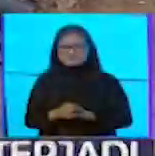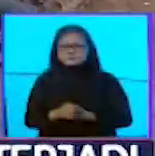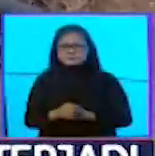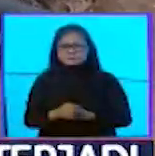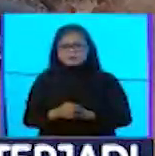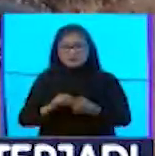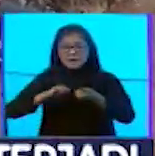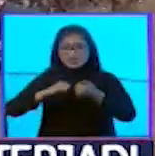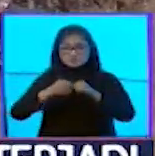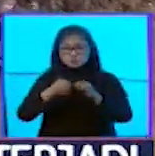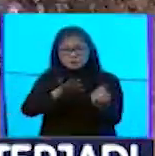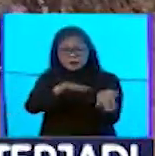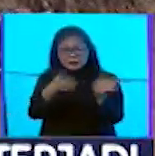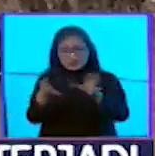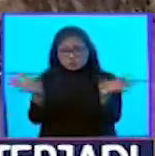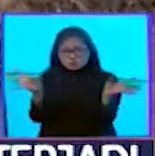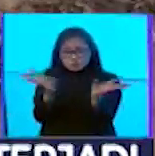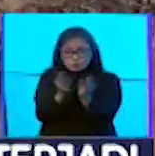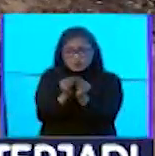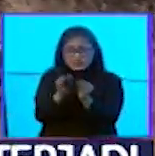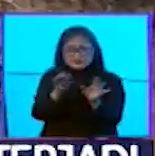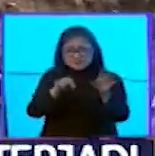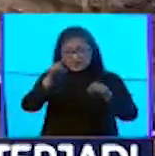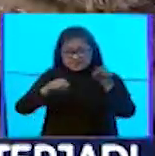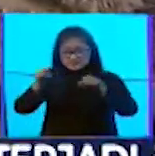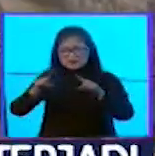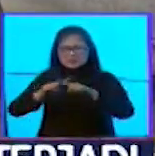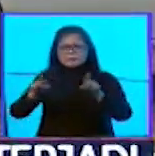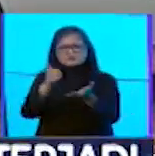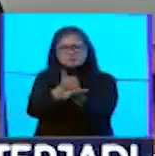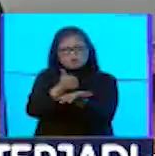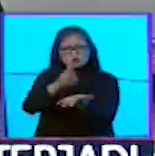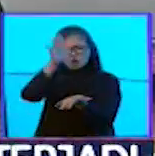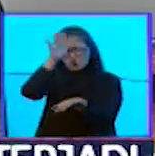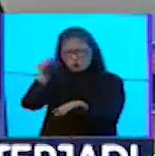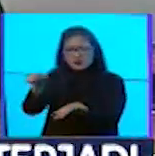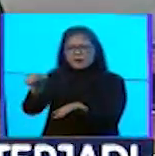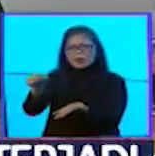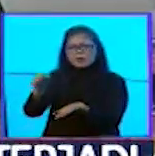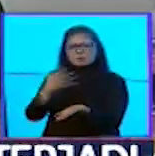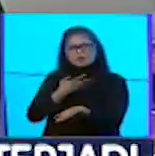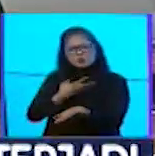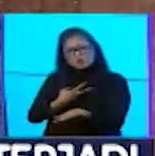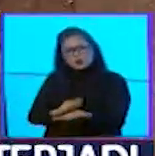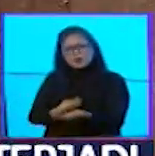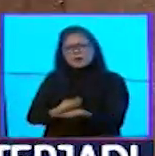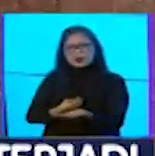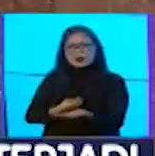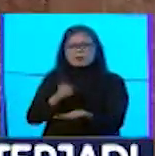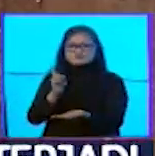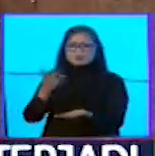kematian tentu bukan sekedar angka statistik belaka melainkan nyawa dari sanak keluarga yang berduka dan Terpukul akibat kehilangan